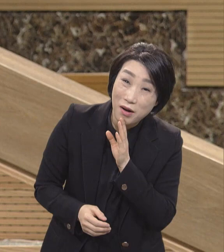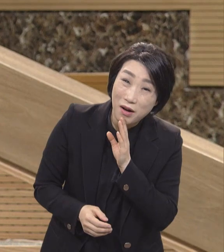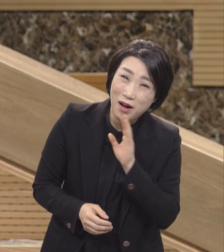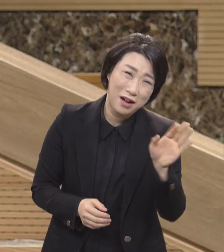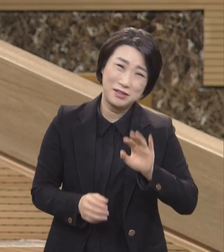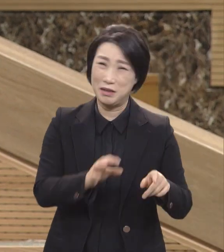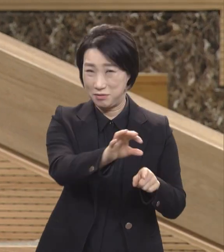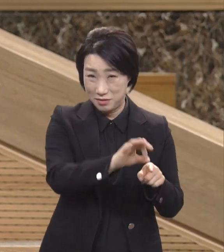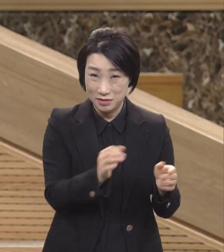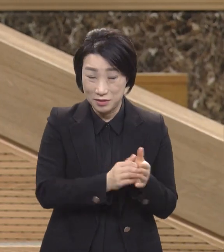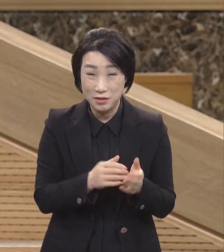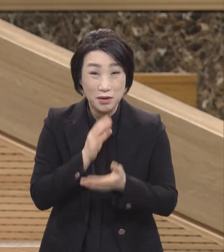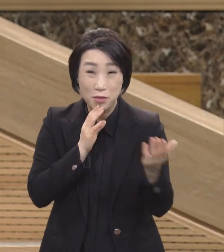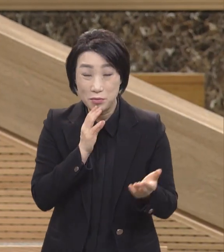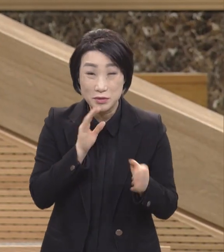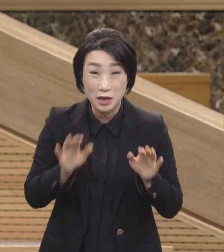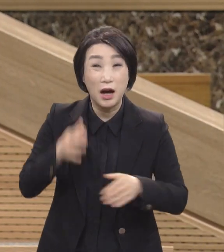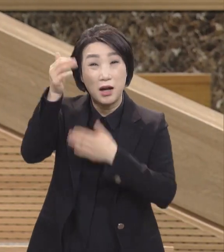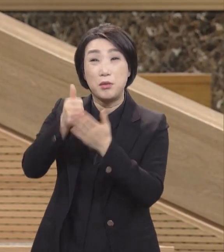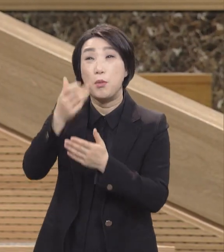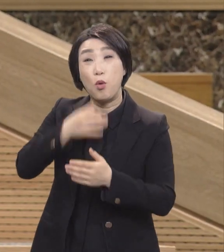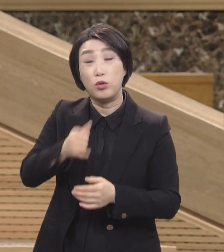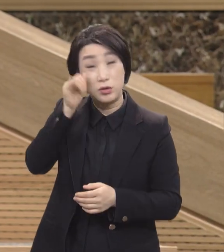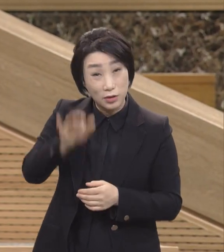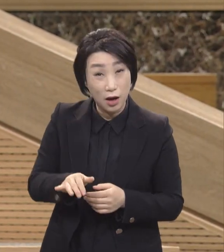하나님이 복이 있다는데 말이 왜 많아?